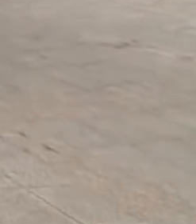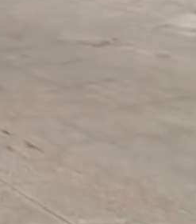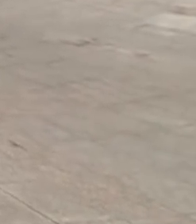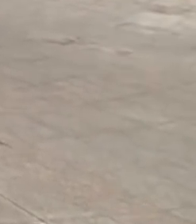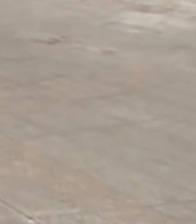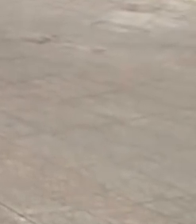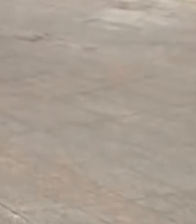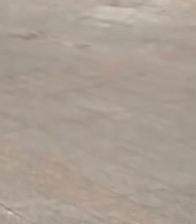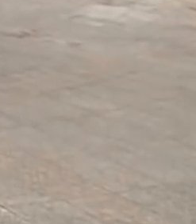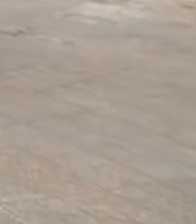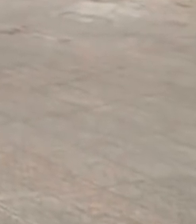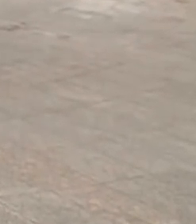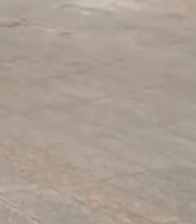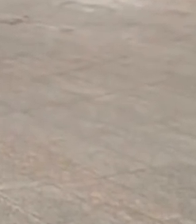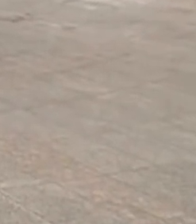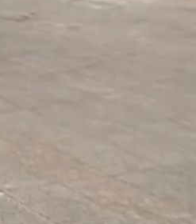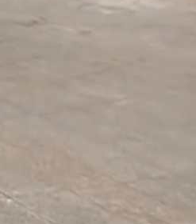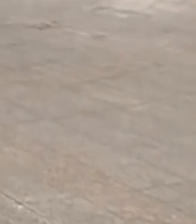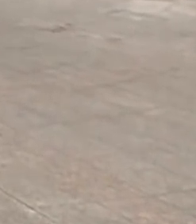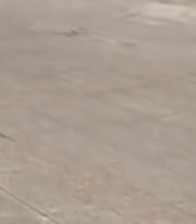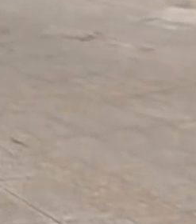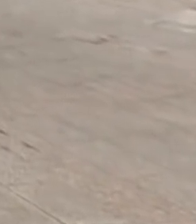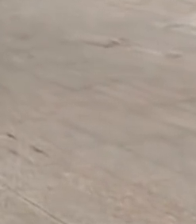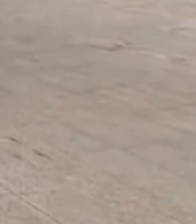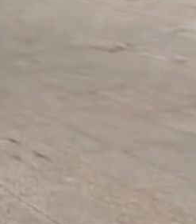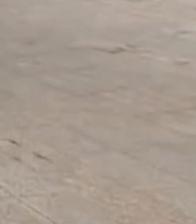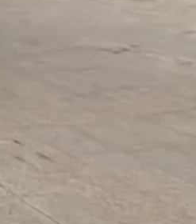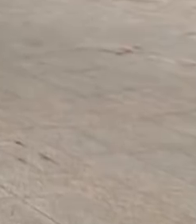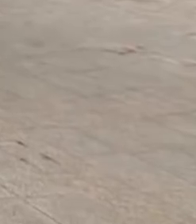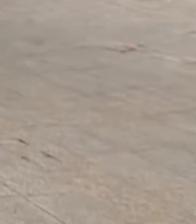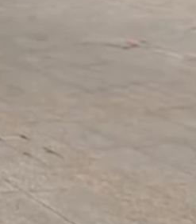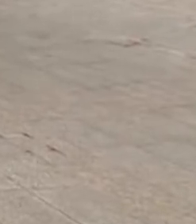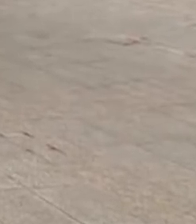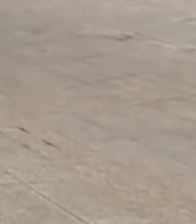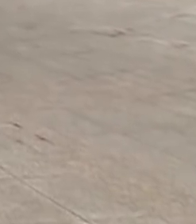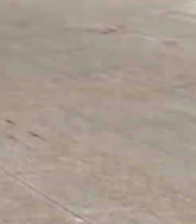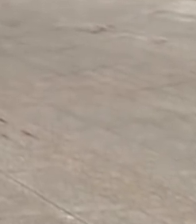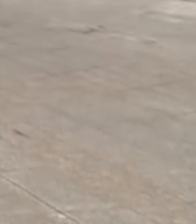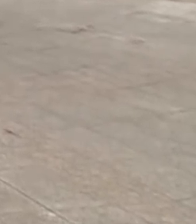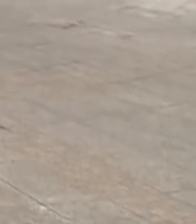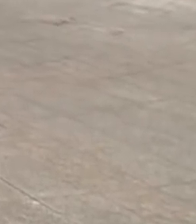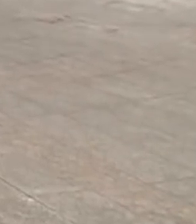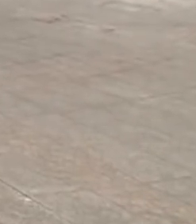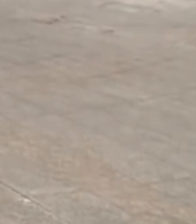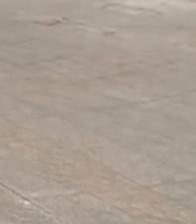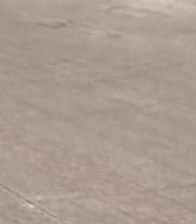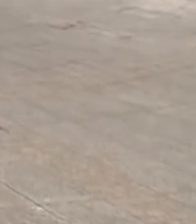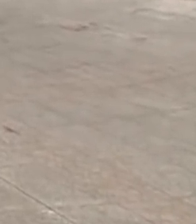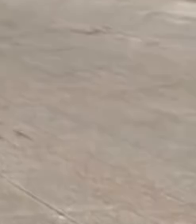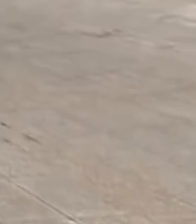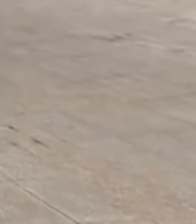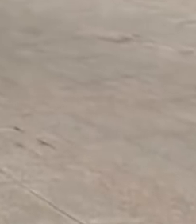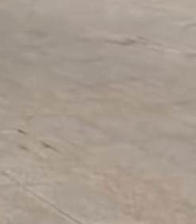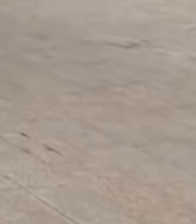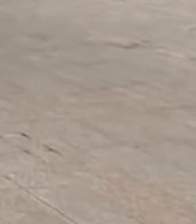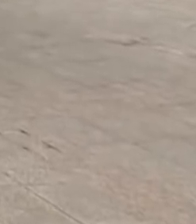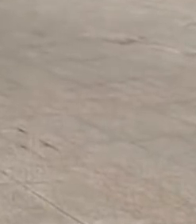저희 후속 취재됐습니다. 잠시 후 이야기 나눠보겠습니다. 한마디로 줄이면 신구